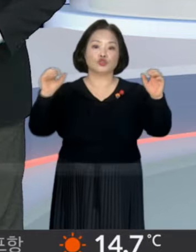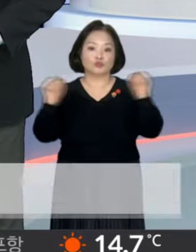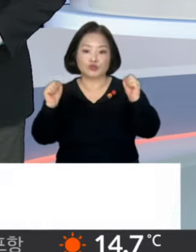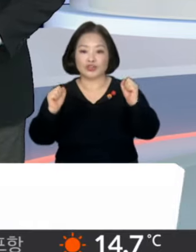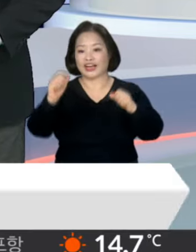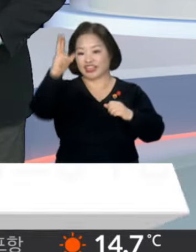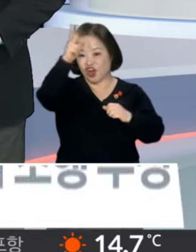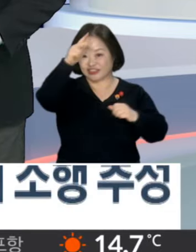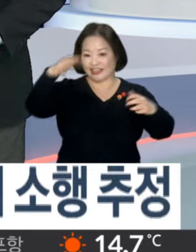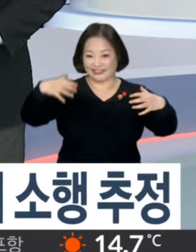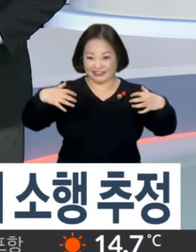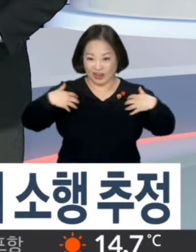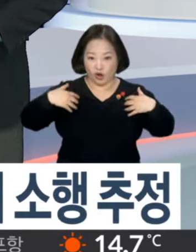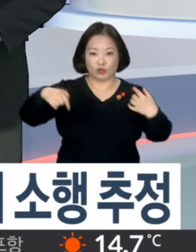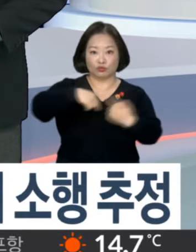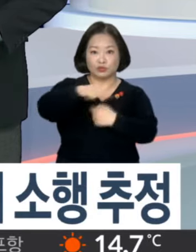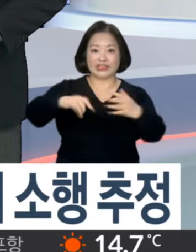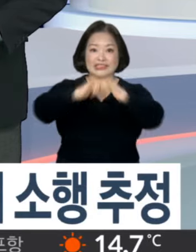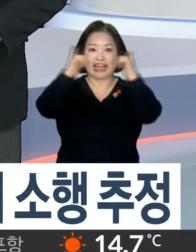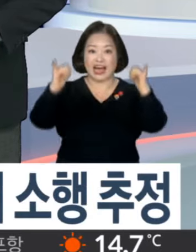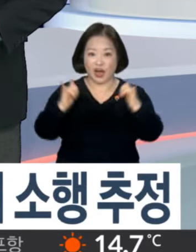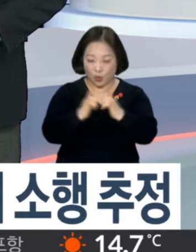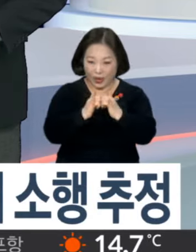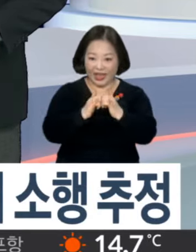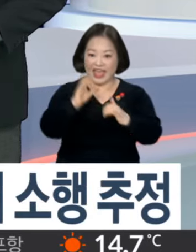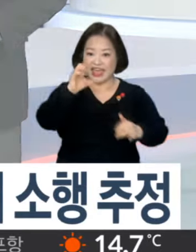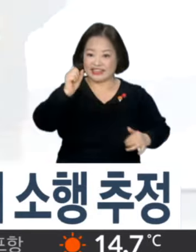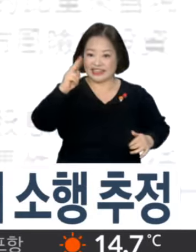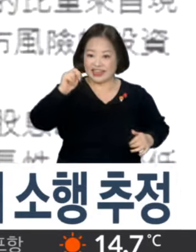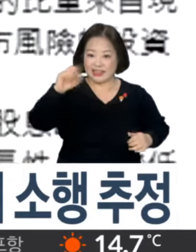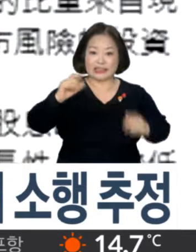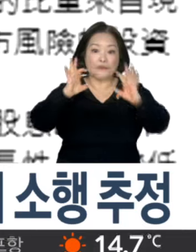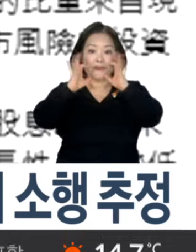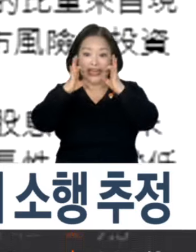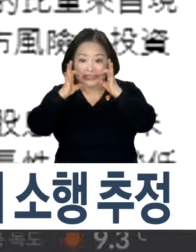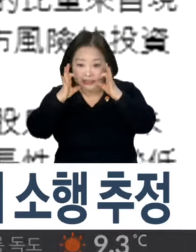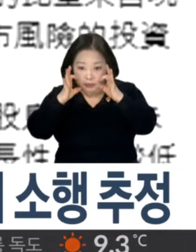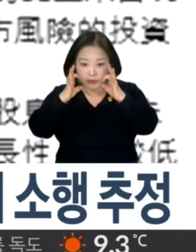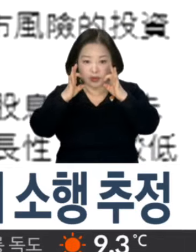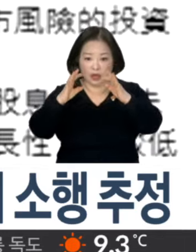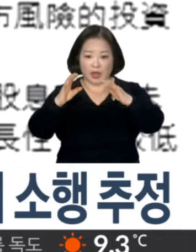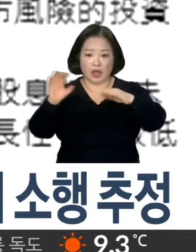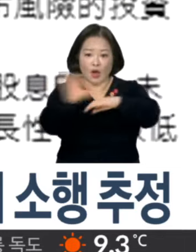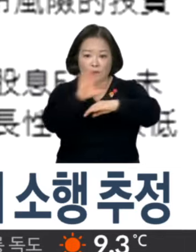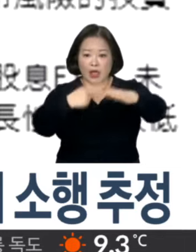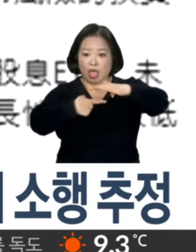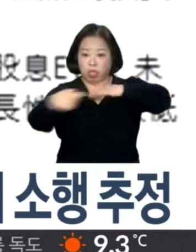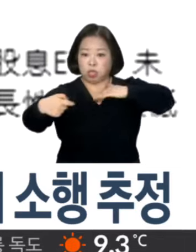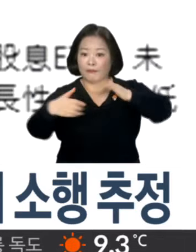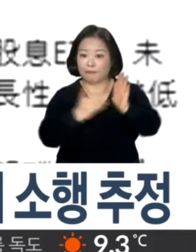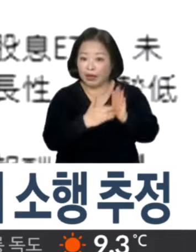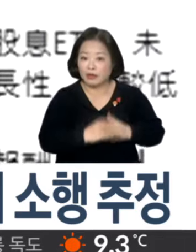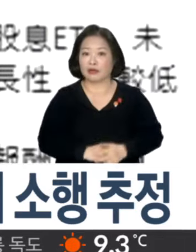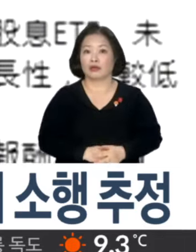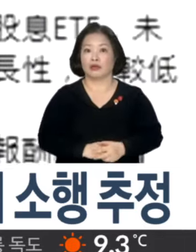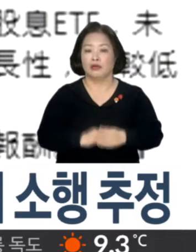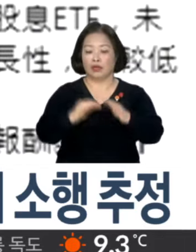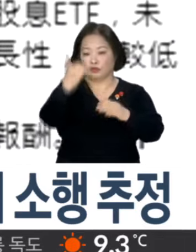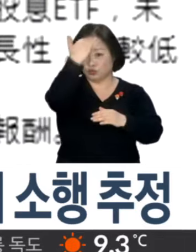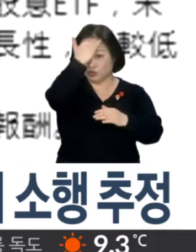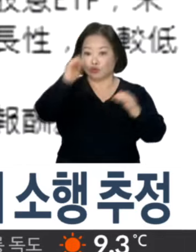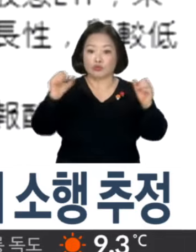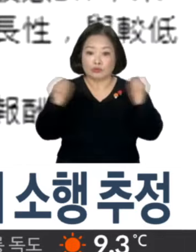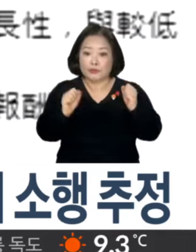충북 경찰청이 운영하는 사회관계망 서비스 페이스북의 공식 개정이 해킹된 것으로 확인됐습니다 충북